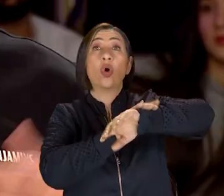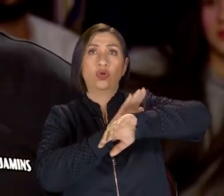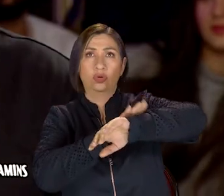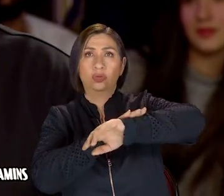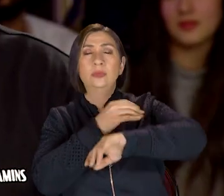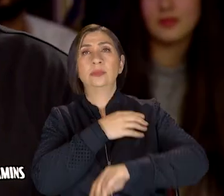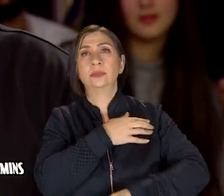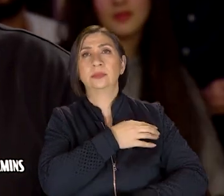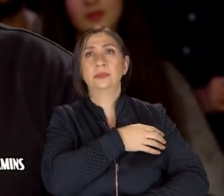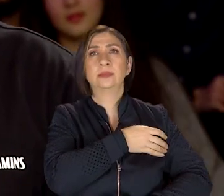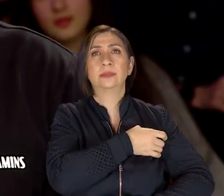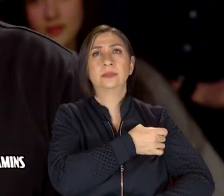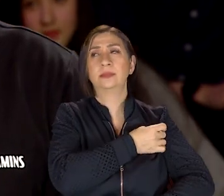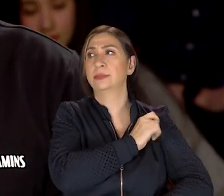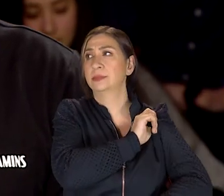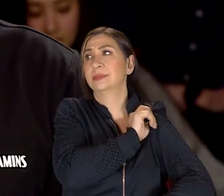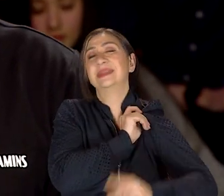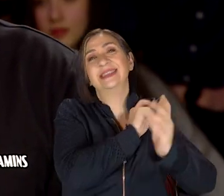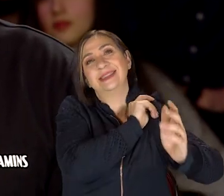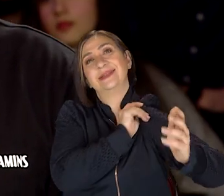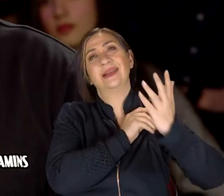Sol üst köşe. Dur bir dakika.